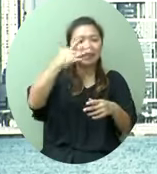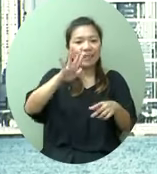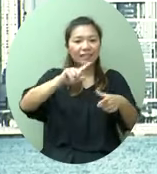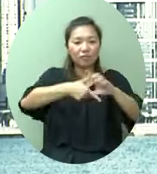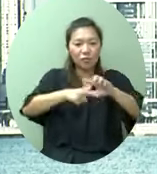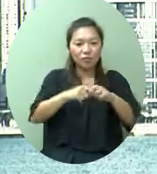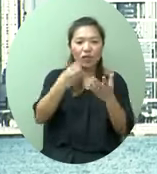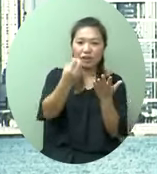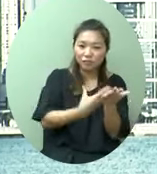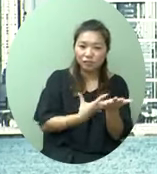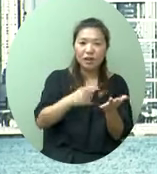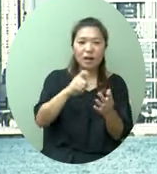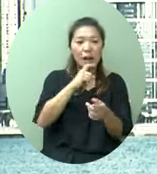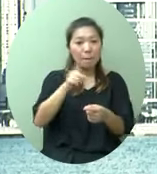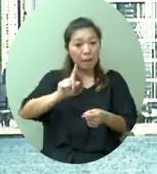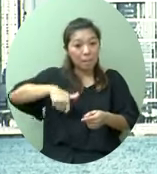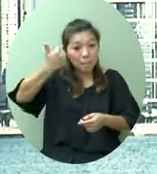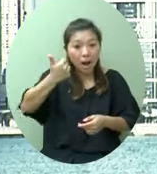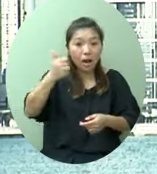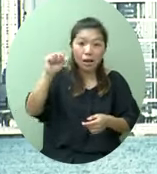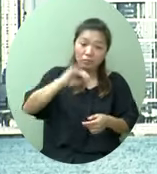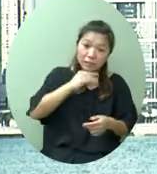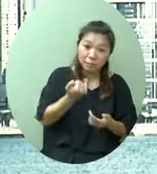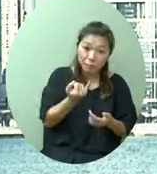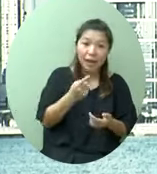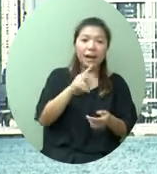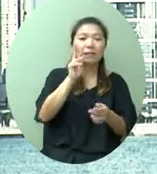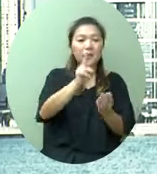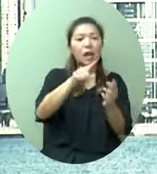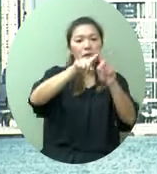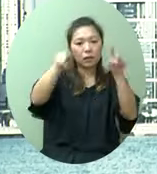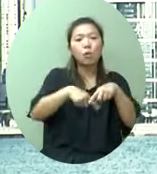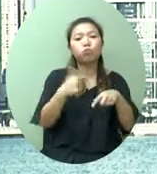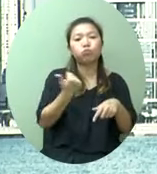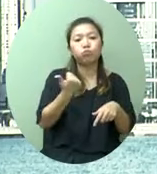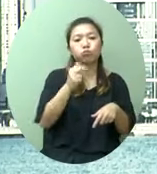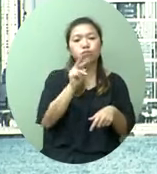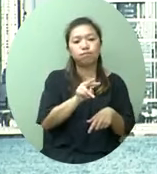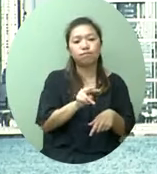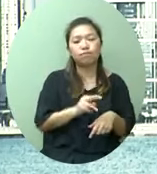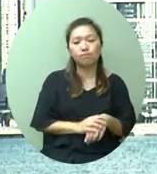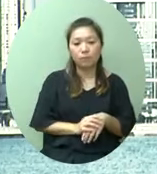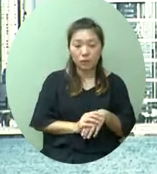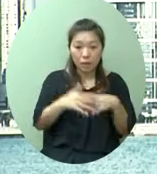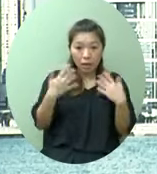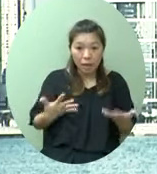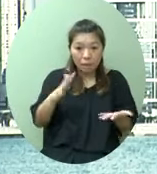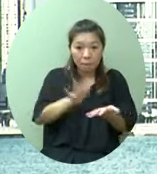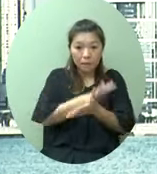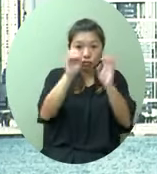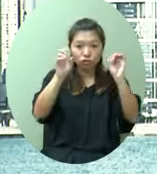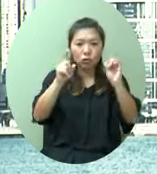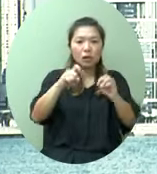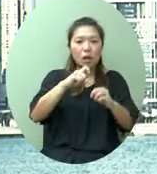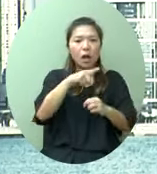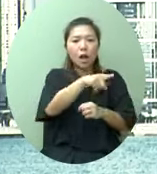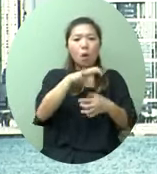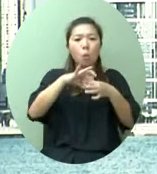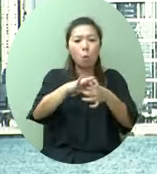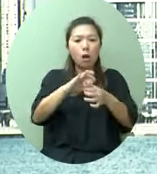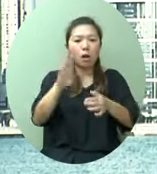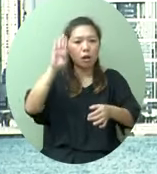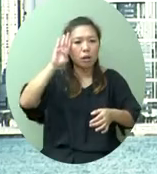得嘅成效。咁就正如我所講咧，就今年嘅施政報告會聚焦未來嚇。